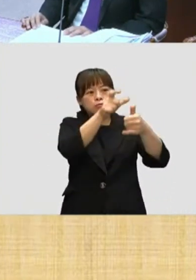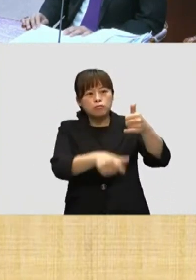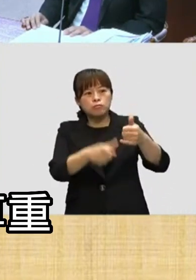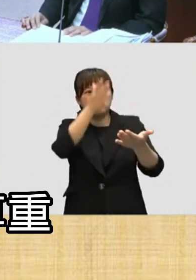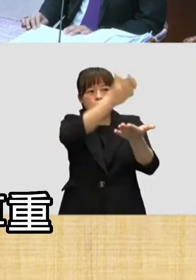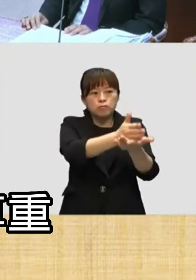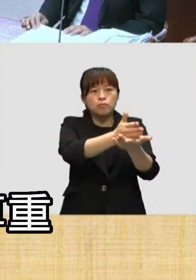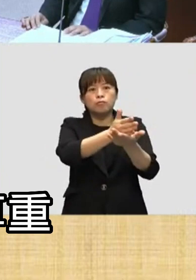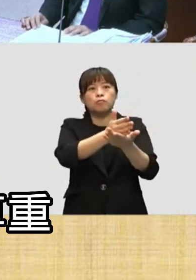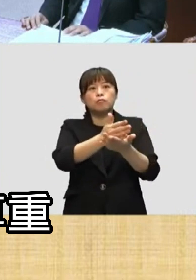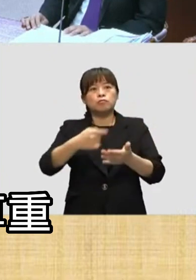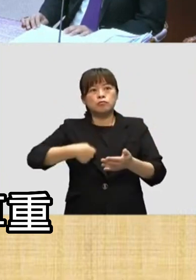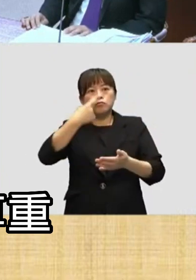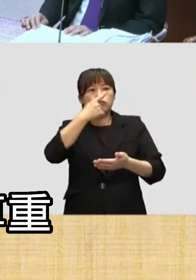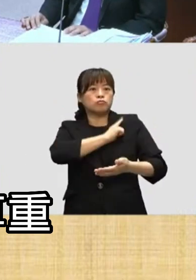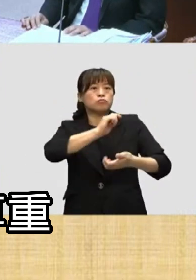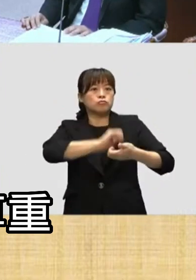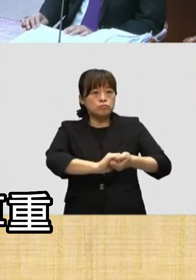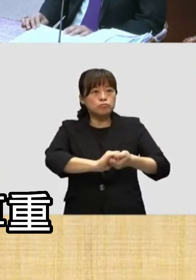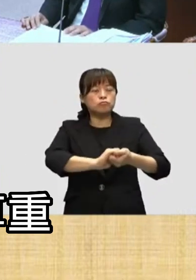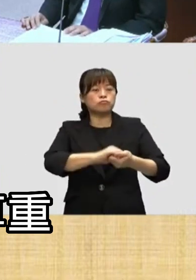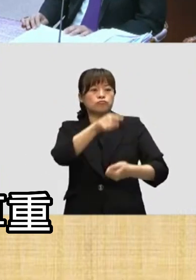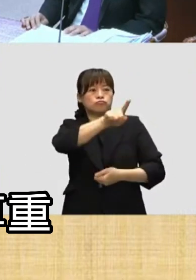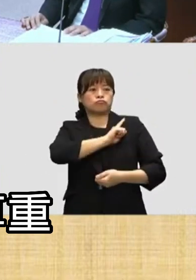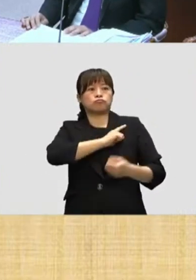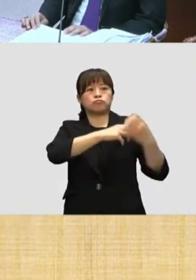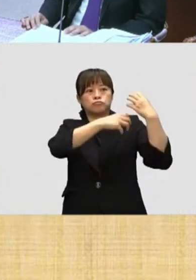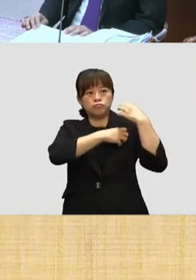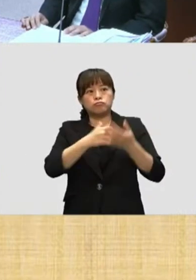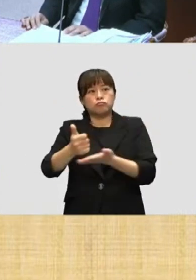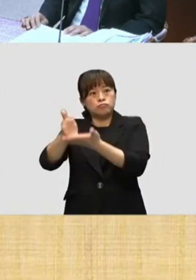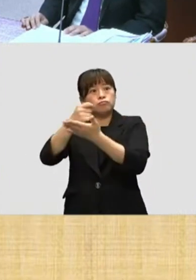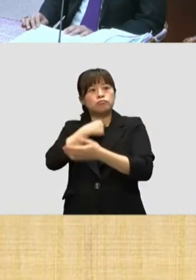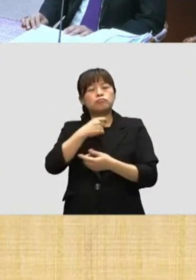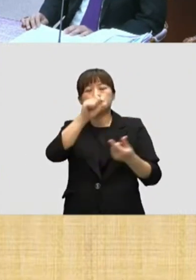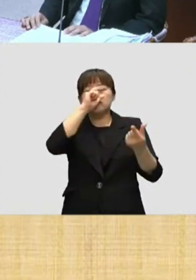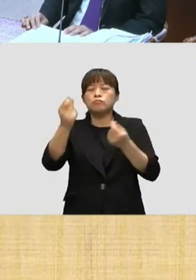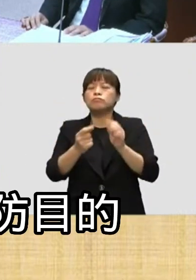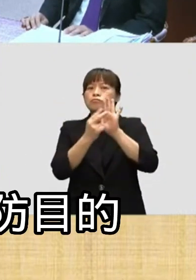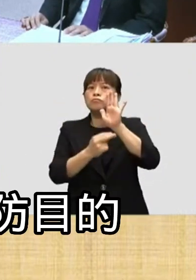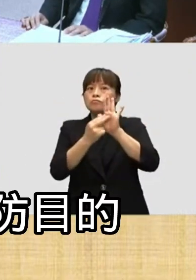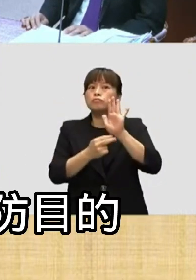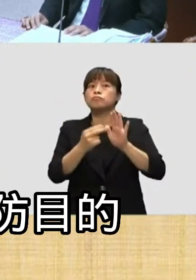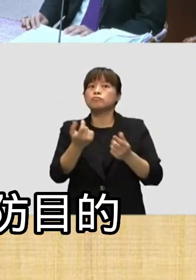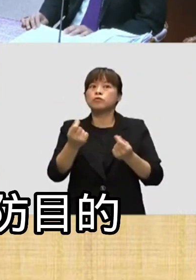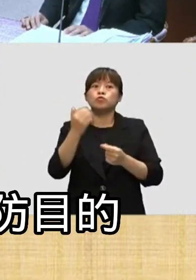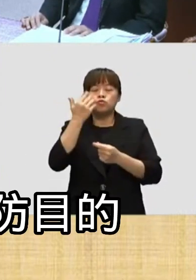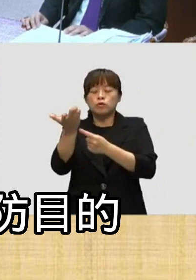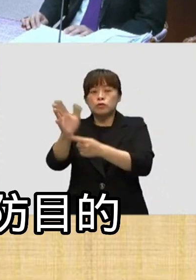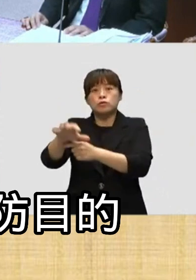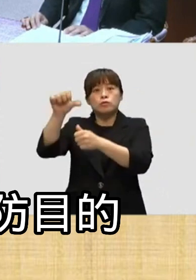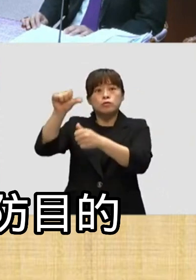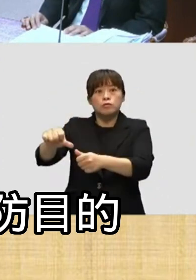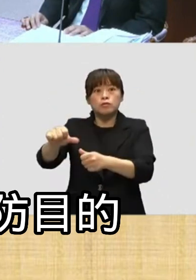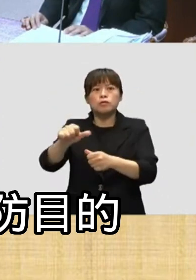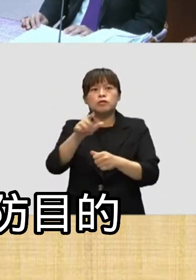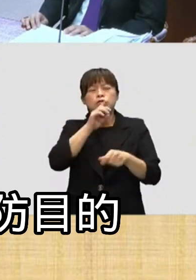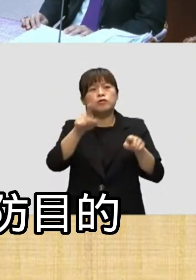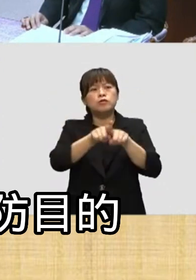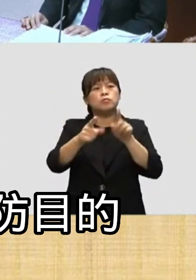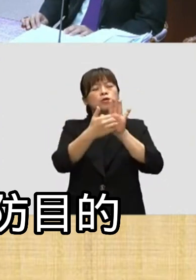主性以及自我决定、自我负责的尊重。就如上面所说的，如果死刑并非基于一